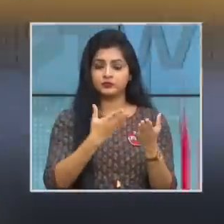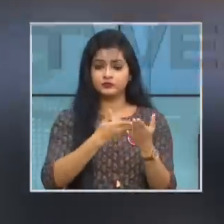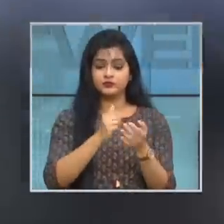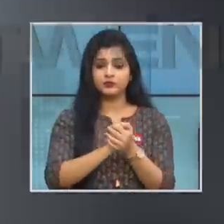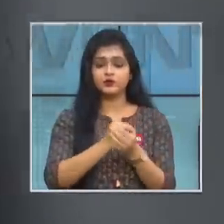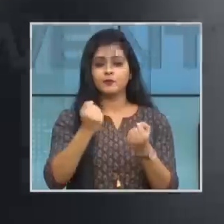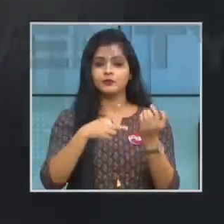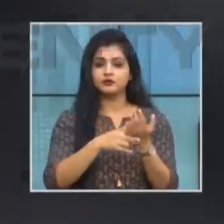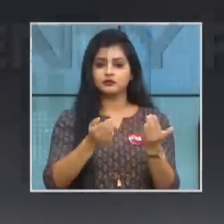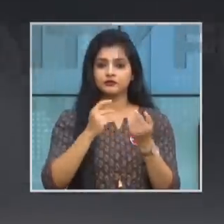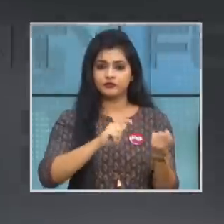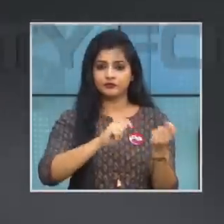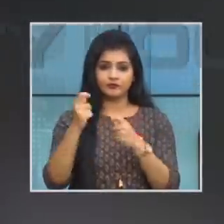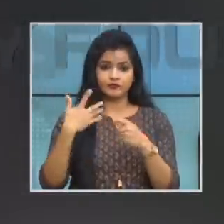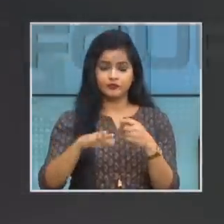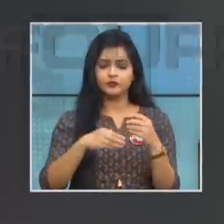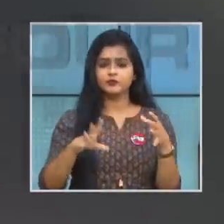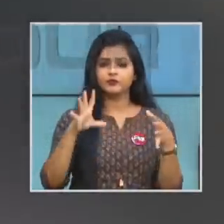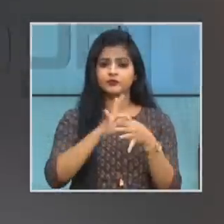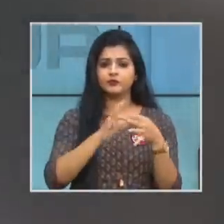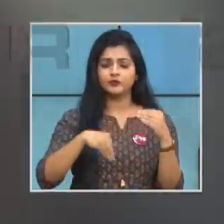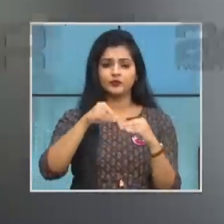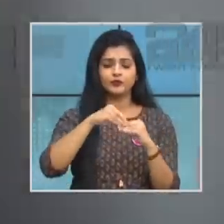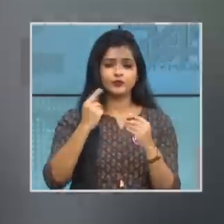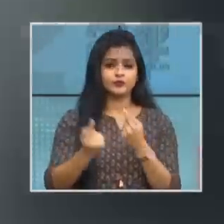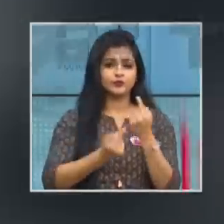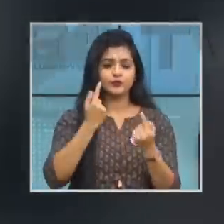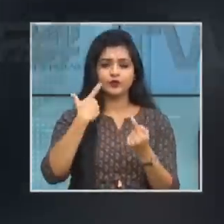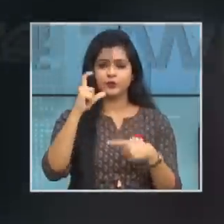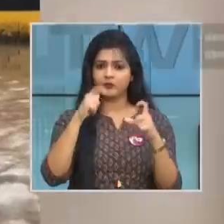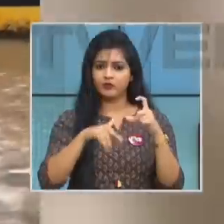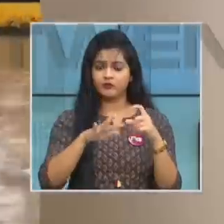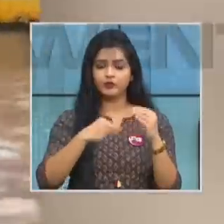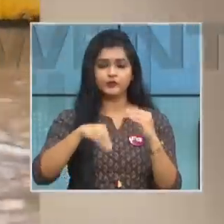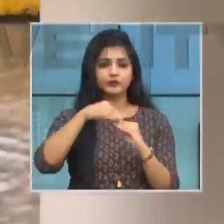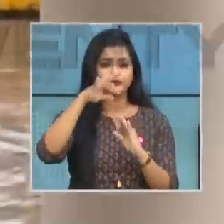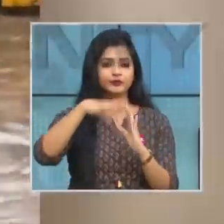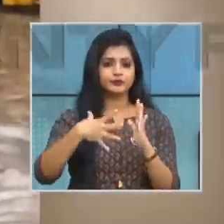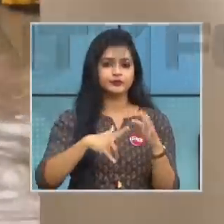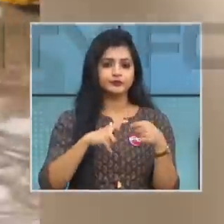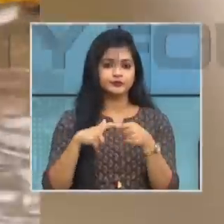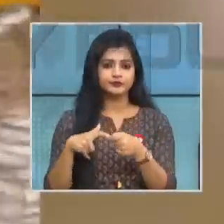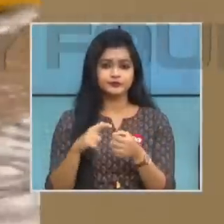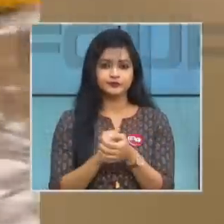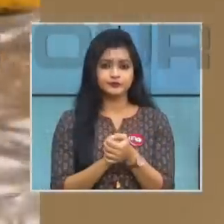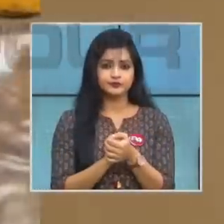സുരക്ഷിതമായി മാറ്റിയിരിക്കുന്നു എന്നുള്ളത് ആശ്വാസകരമാണ്. എന്താണ് ഇതുമായി ബന്ധപ്പെട്ട് ഉയർന്നു വന്നിരിക്കുന്ന പരാതി? പുതിയ വിവരങ്ങൾ എന്താണ് സജോ ദേവസ്യ?